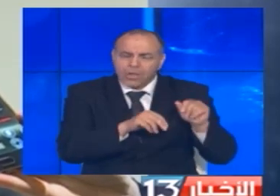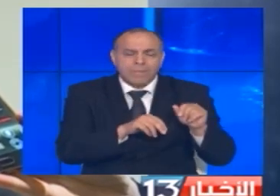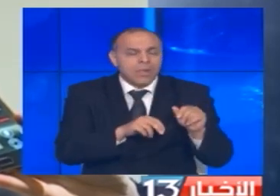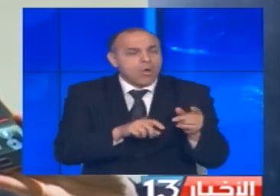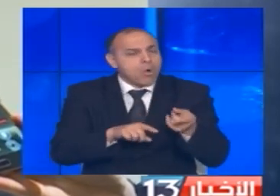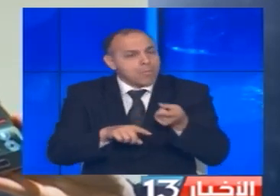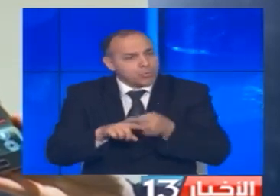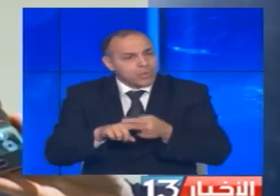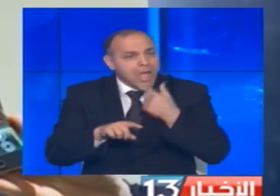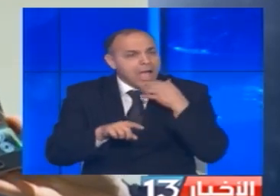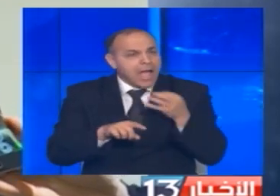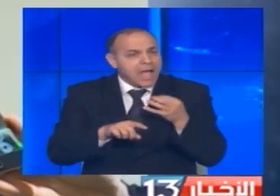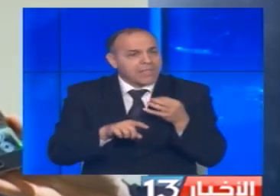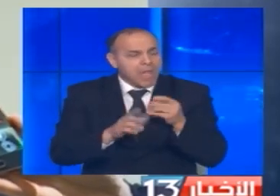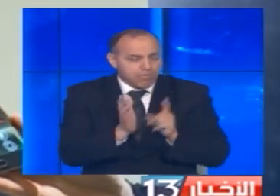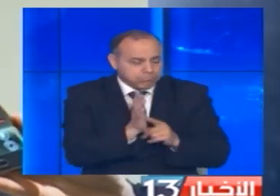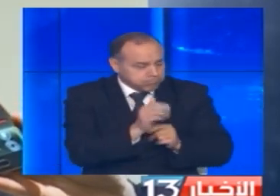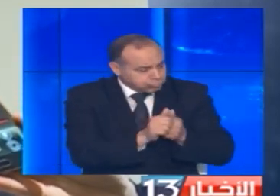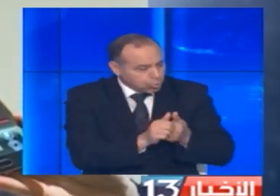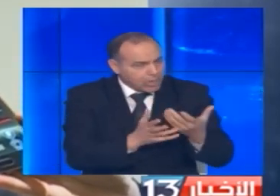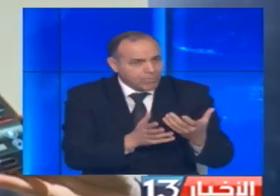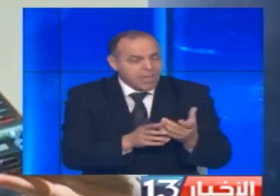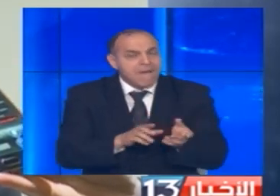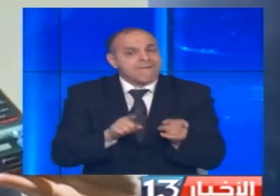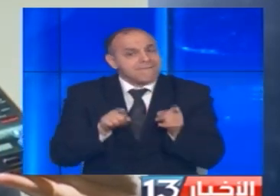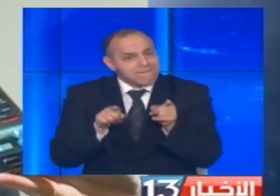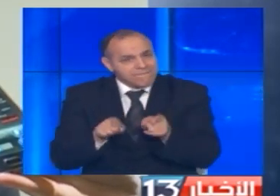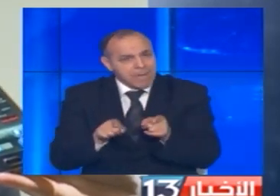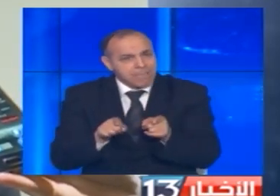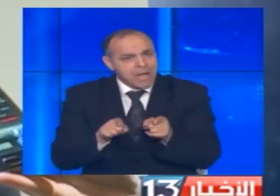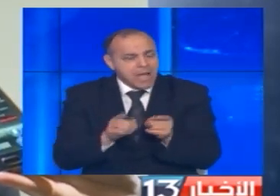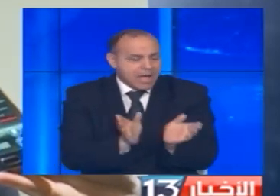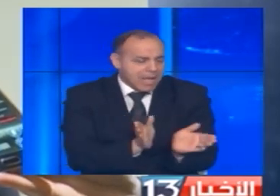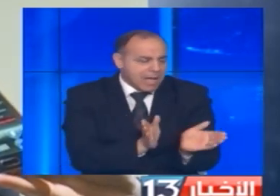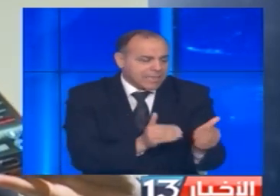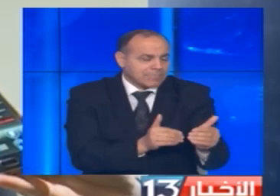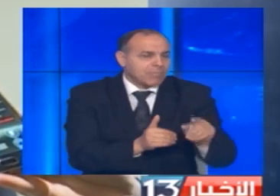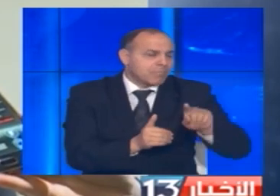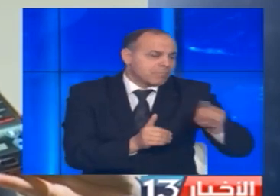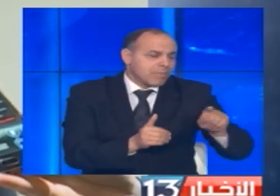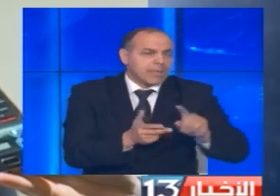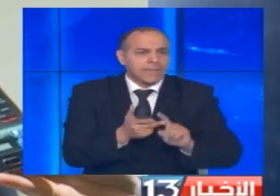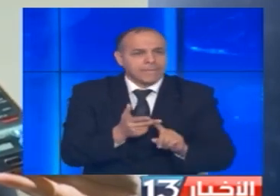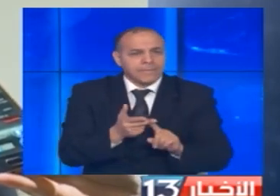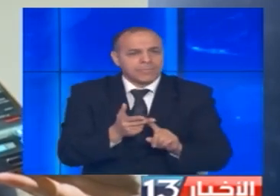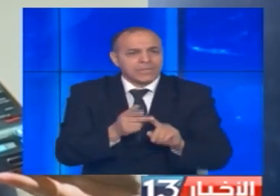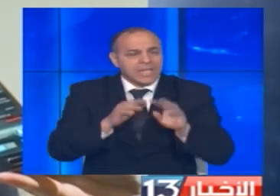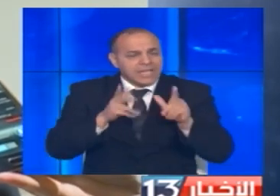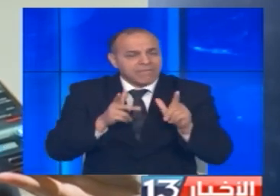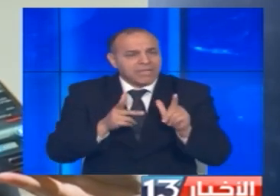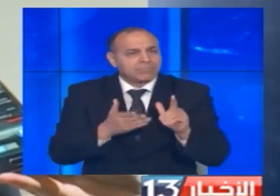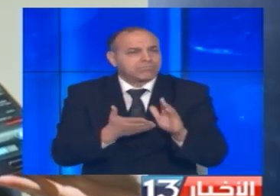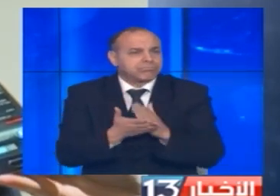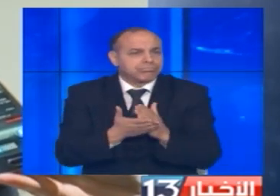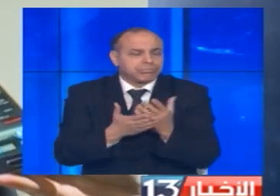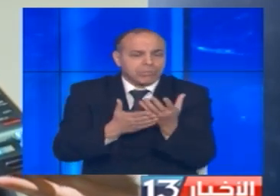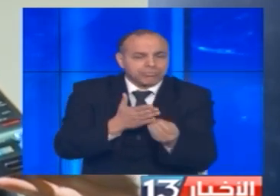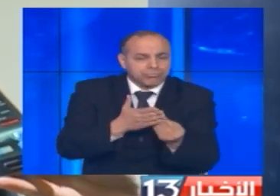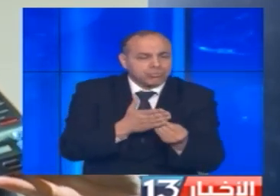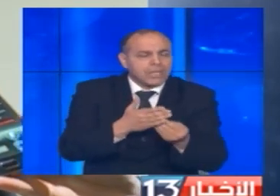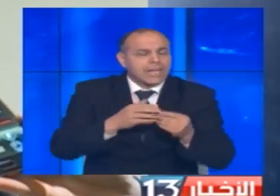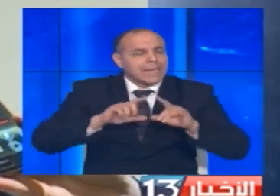البصرية، فيه الواجبات المحمولة عليهم طبعا، فيه قسم عام، فيه كيف نوفر النفاذ